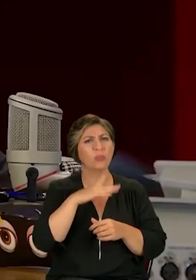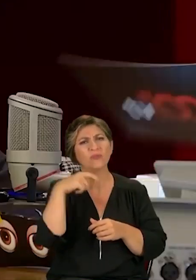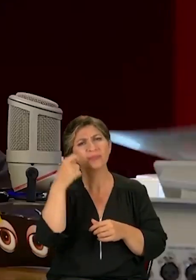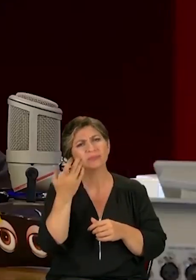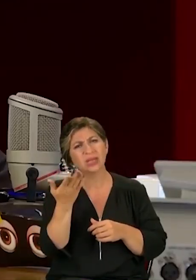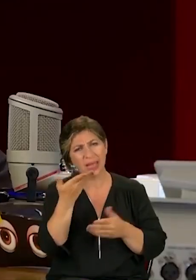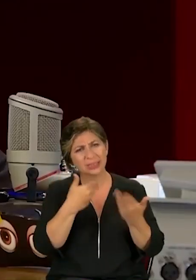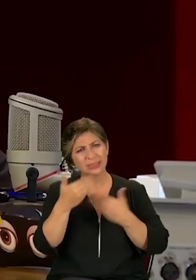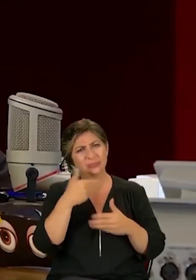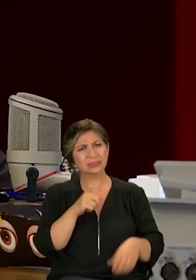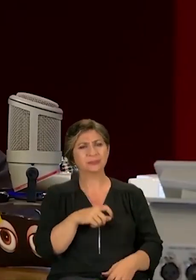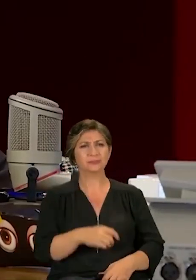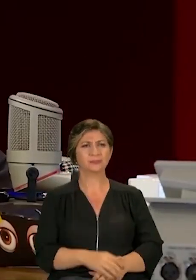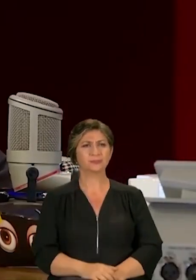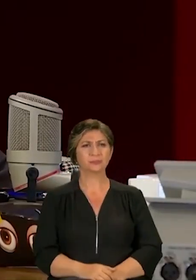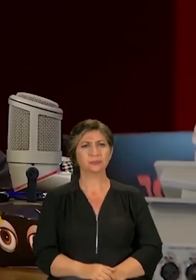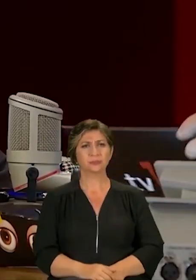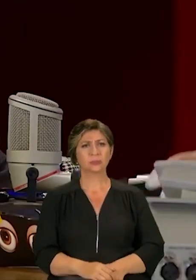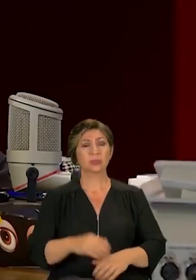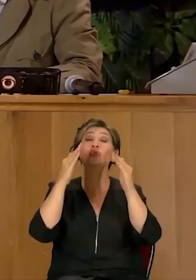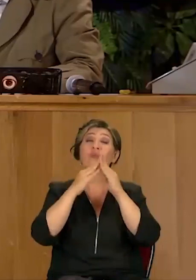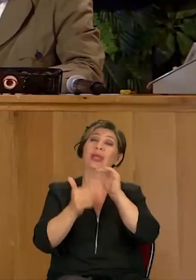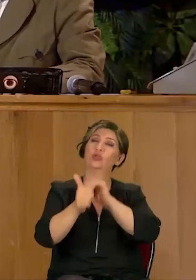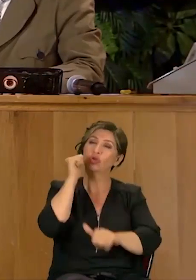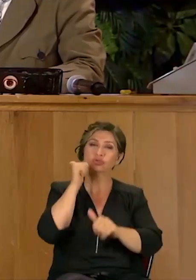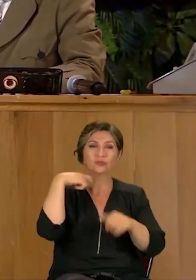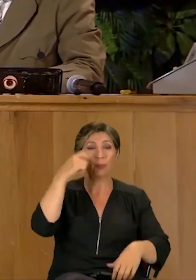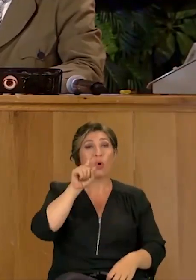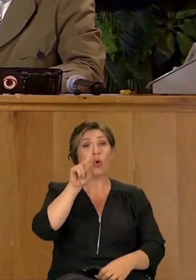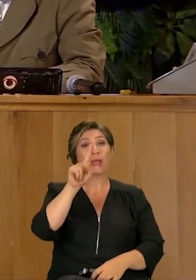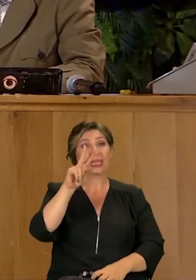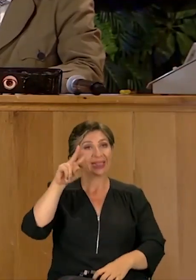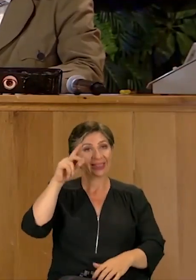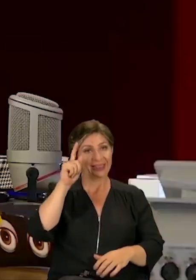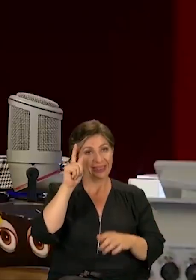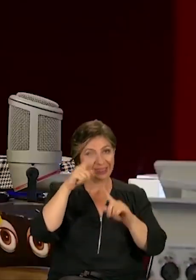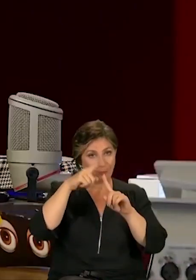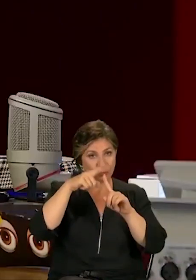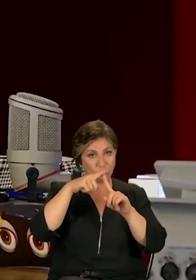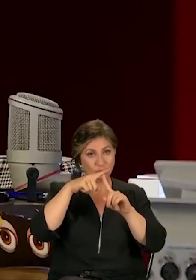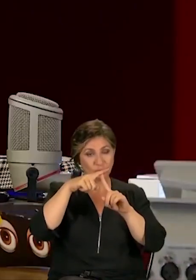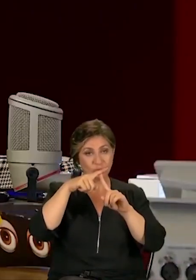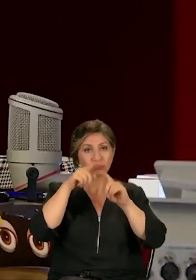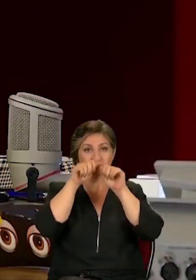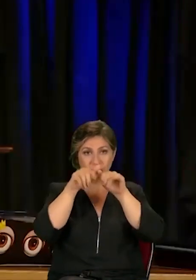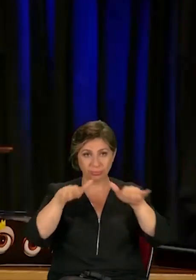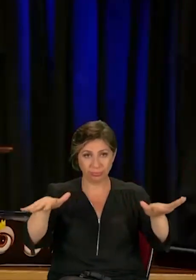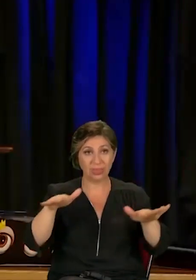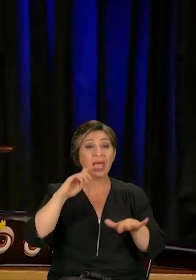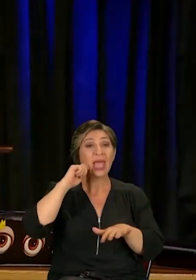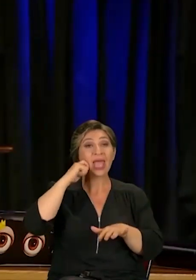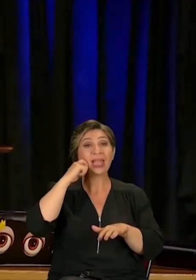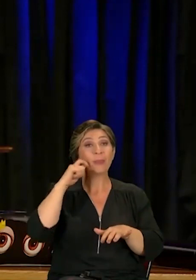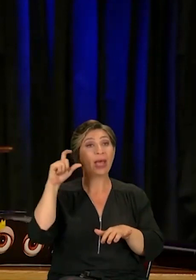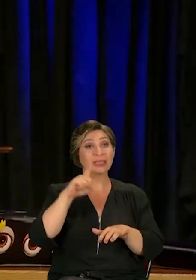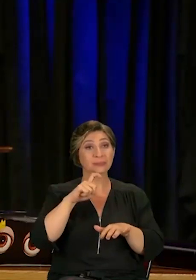bu film? Anlatır mısın bize biraz? Yuvaya Dönüş. 12 Temmuz'da vizyona girdi. Ekim